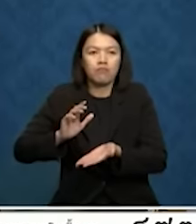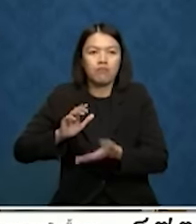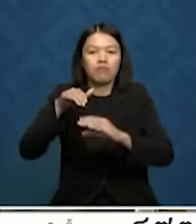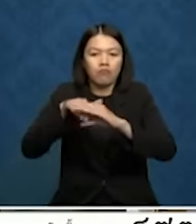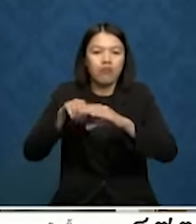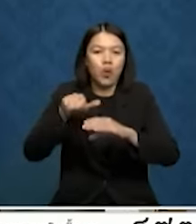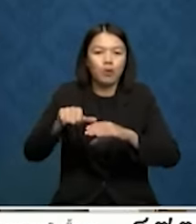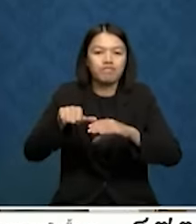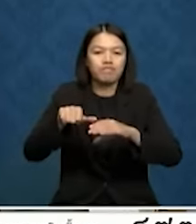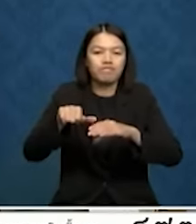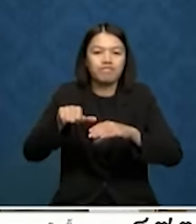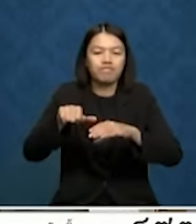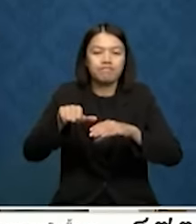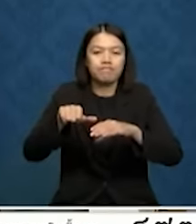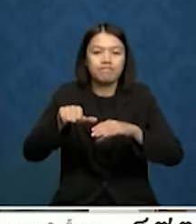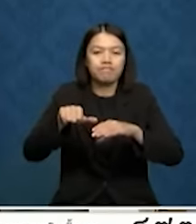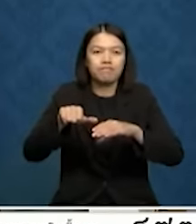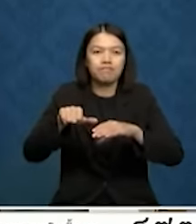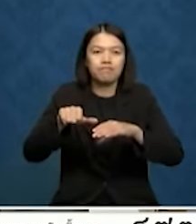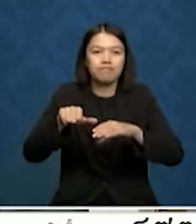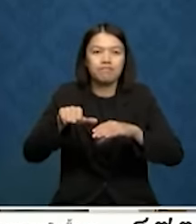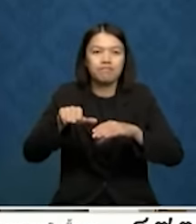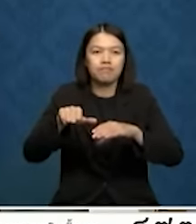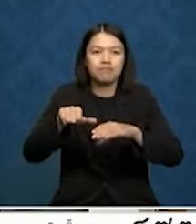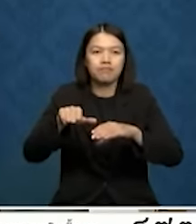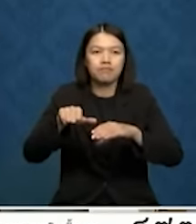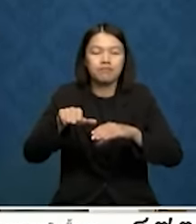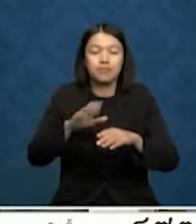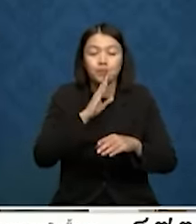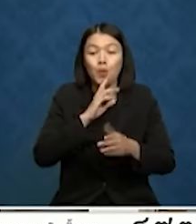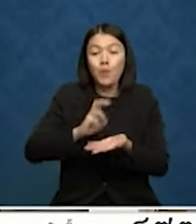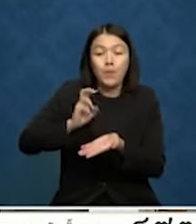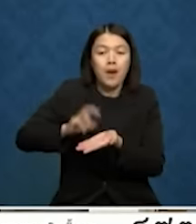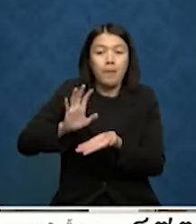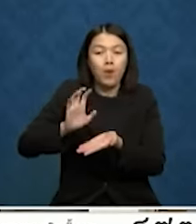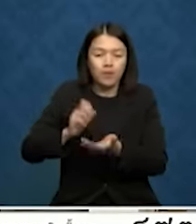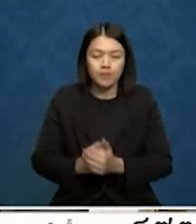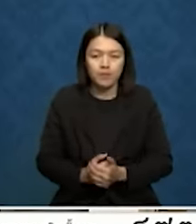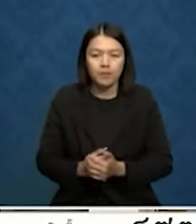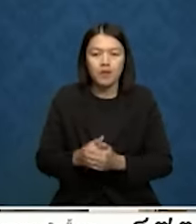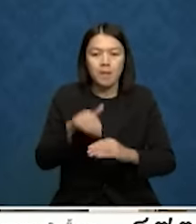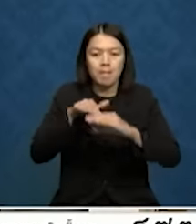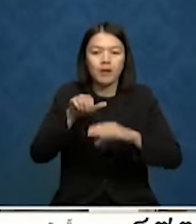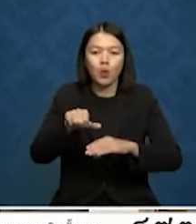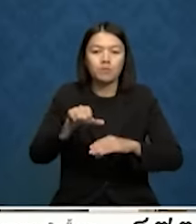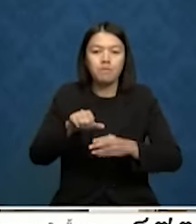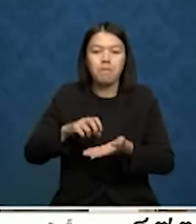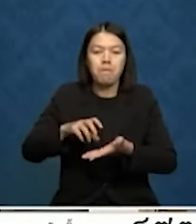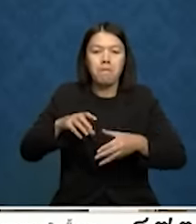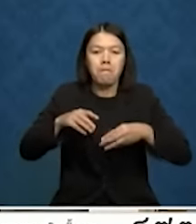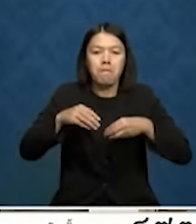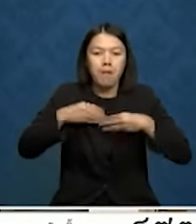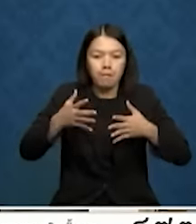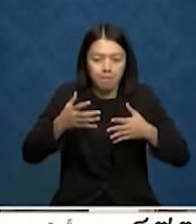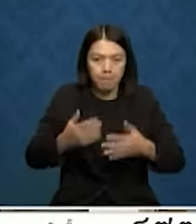ก็กดบัตรเอาให้หมดไปเลยก็ได้ถ้าไม่รับรองก็กดบัตรไม่รับรอง ท่าน